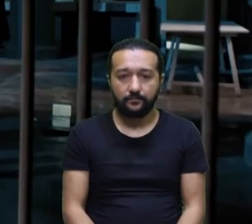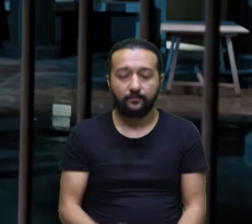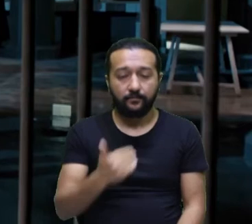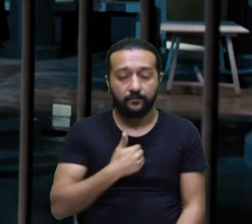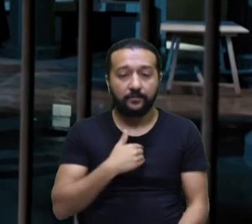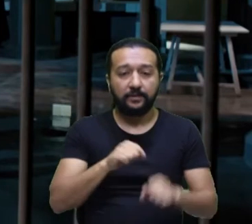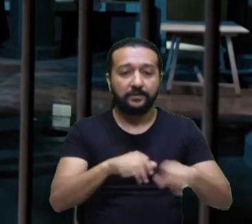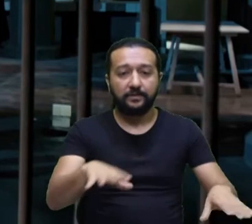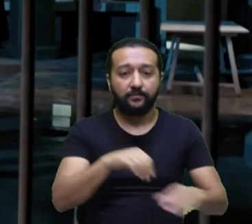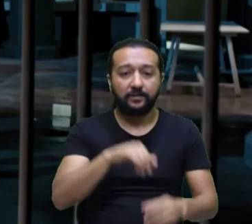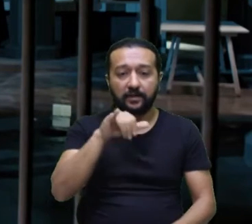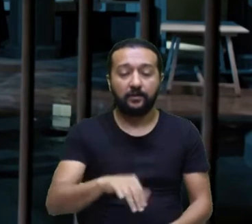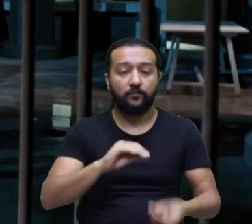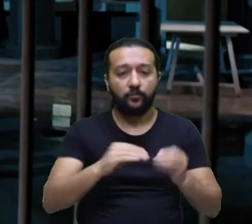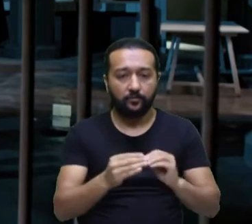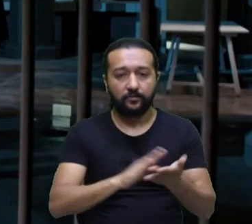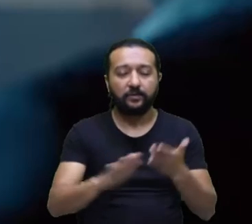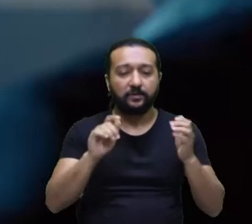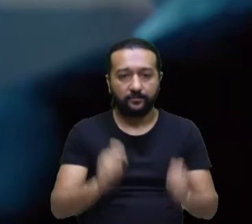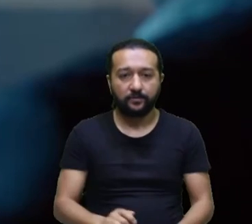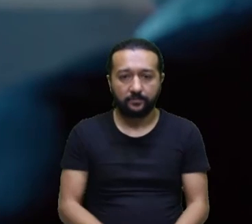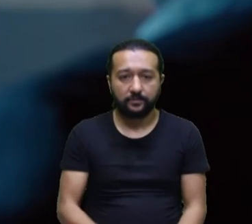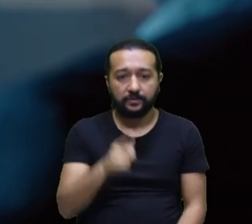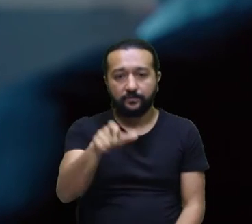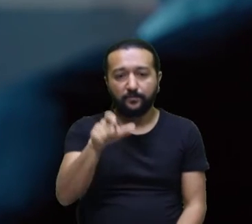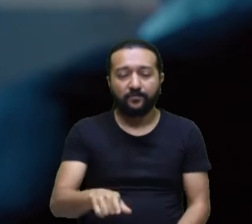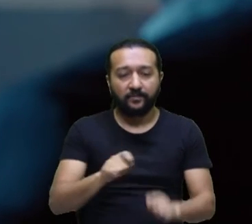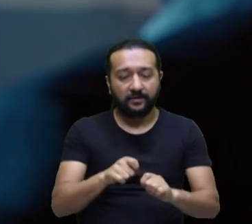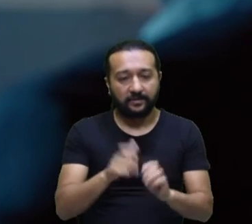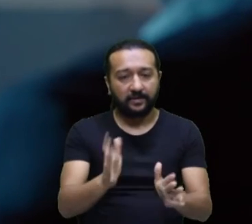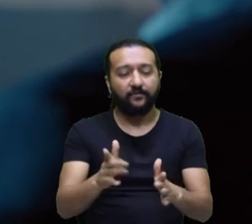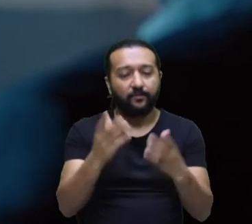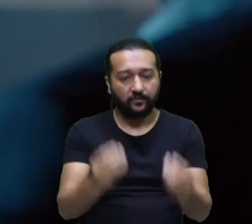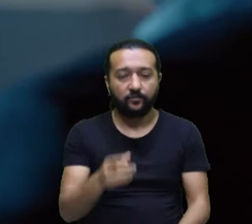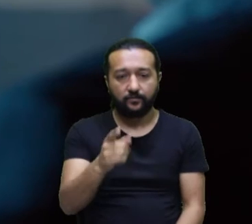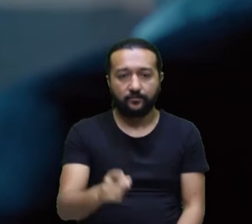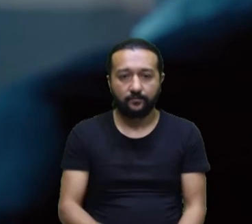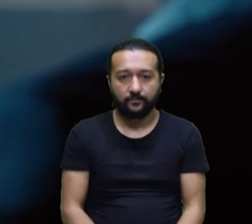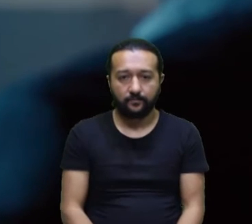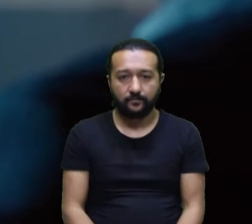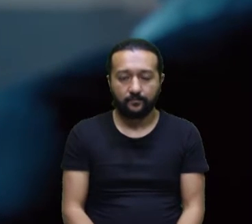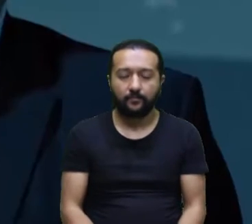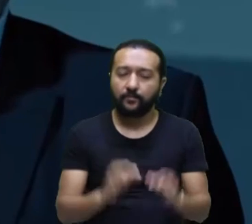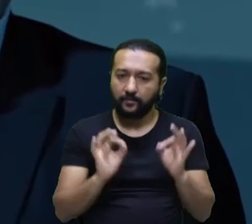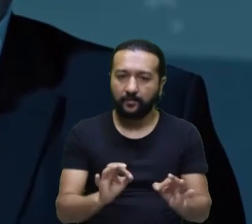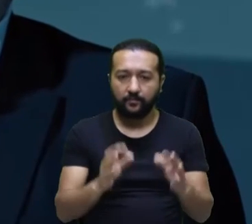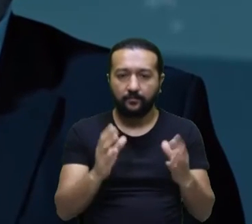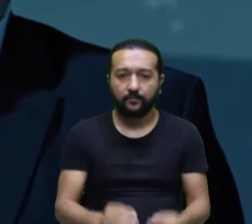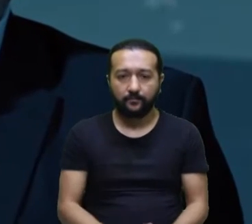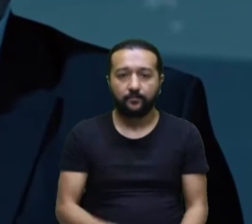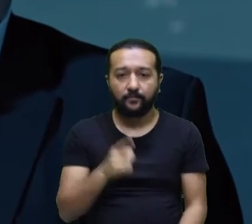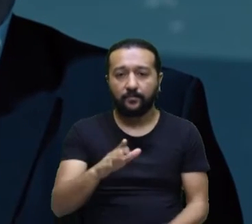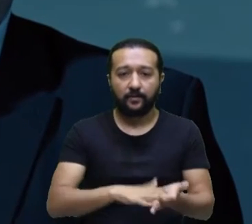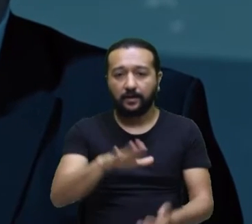Ben sistemle ilgili sorunları halledeceğim. Siz çarkı döndürmeye devam edin. Elbette.